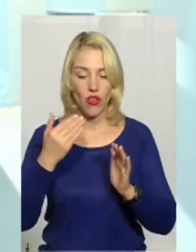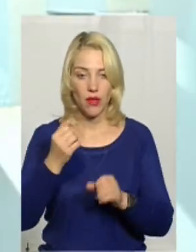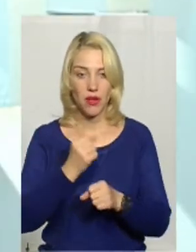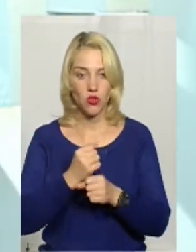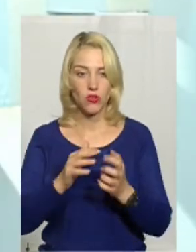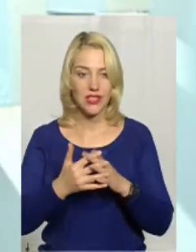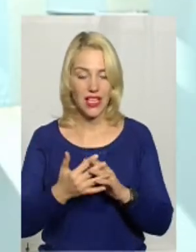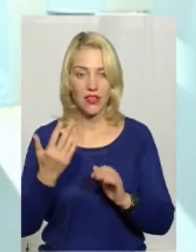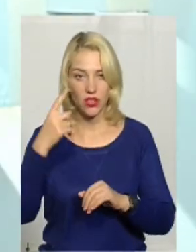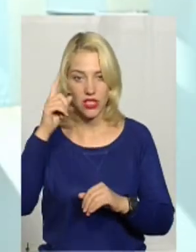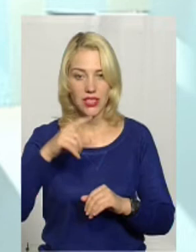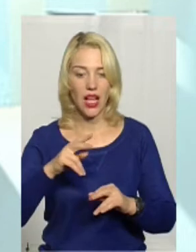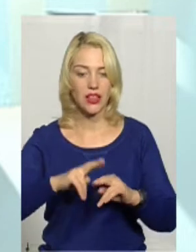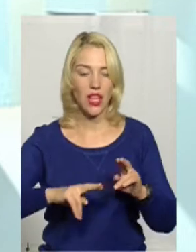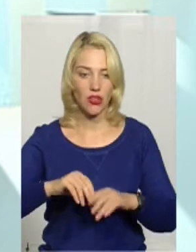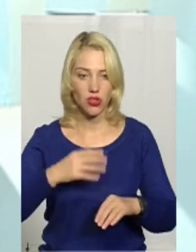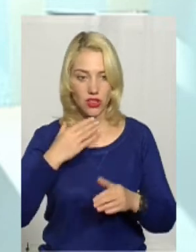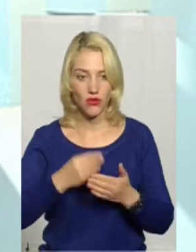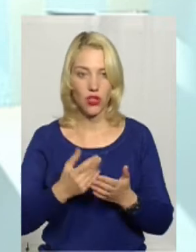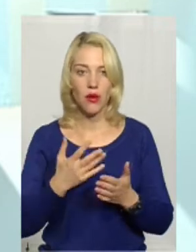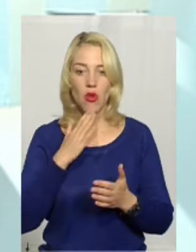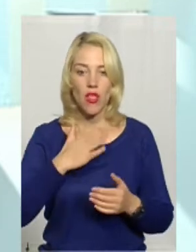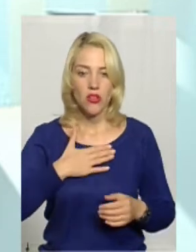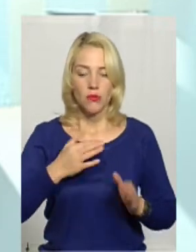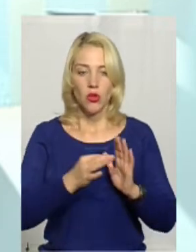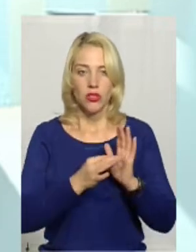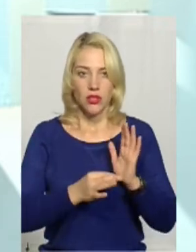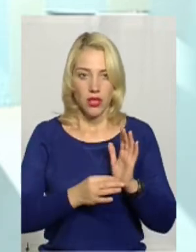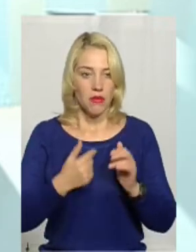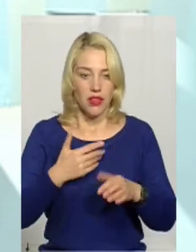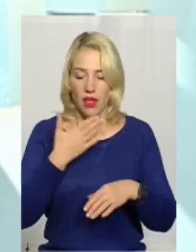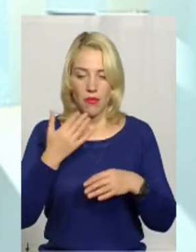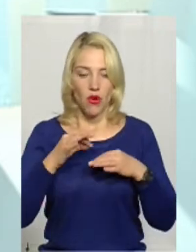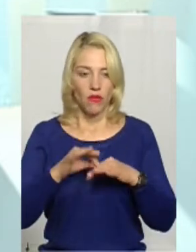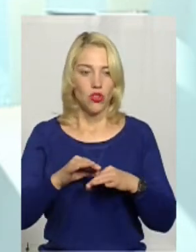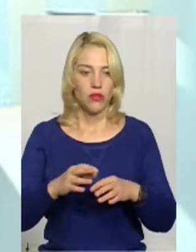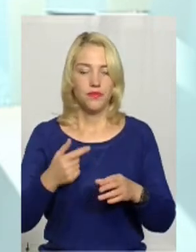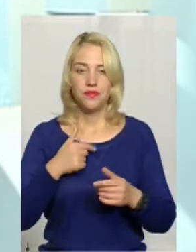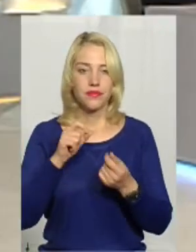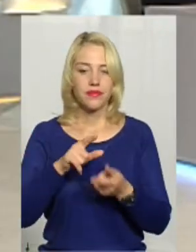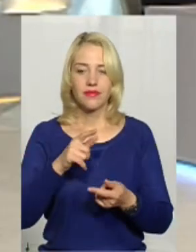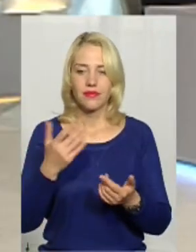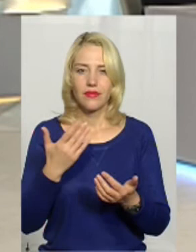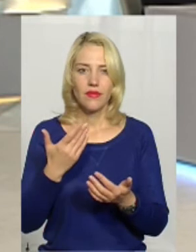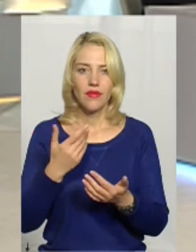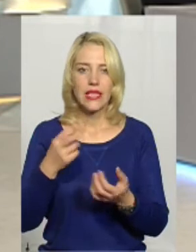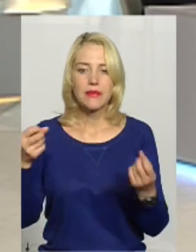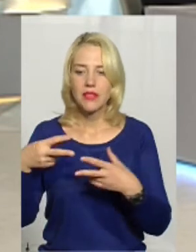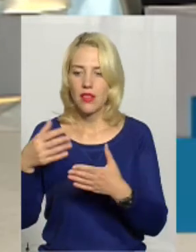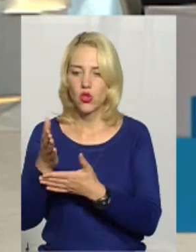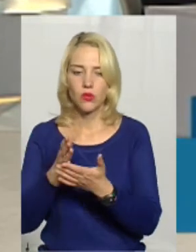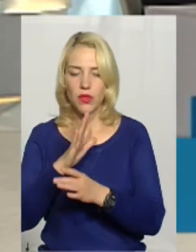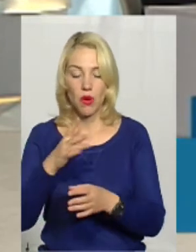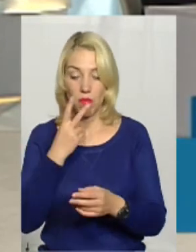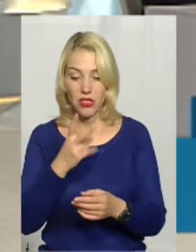вони знають настрої своїх. І по наших оцінках, ну, ми не проводимо такий, що ми не замовляли через якусь службу. Ми бачимо, що